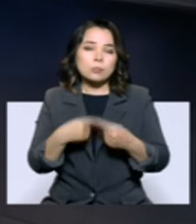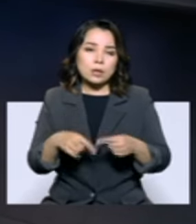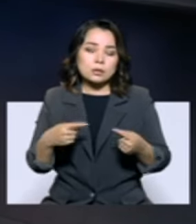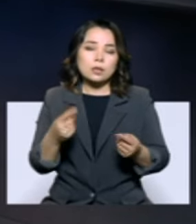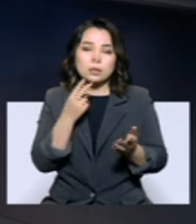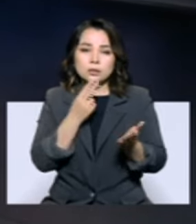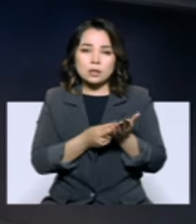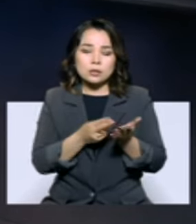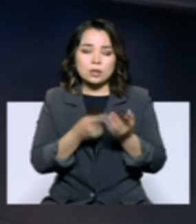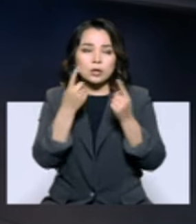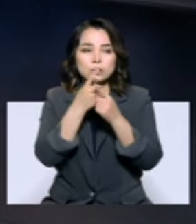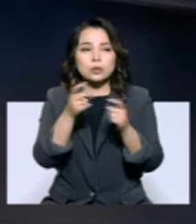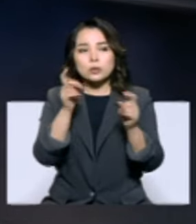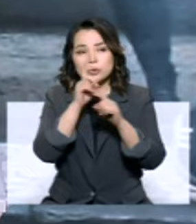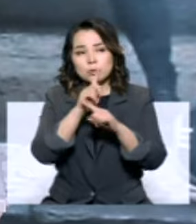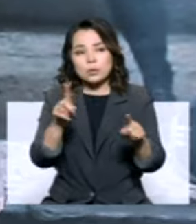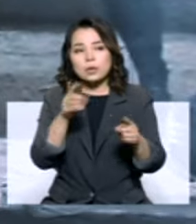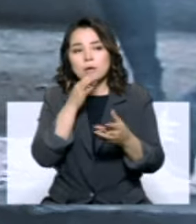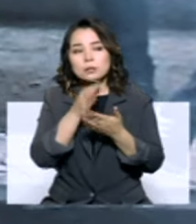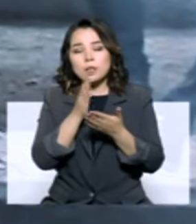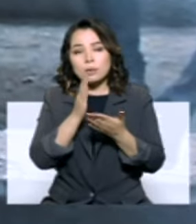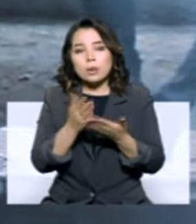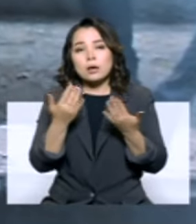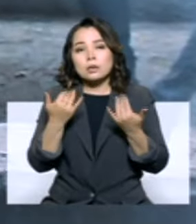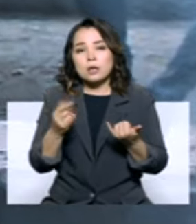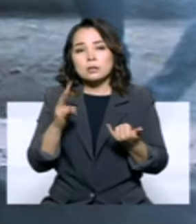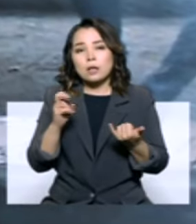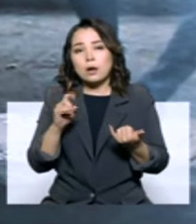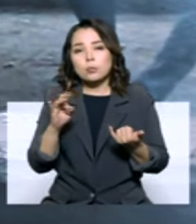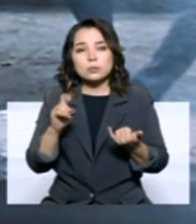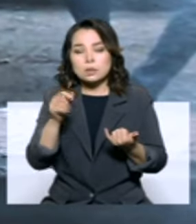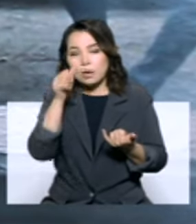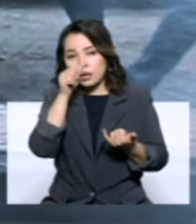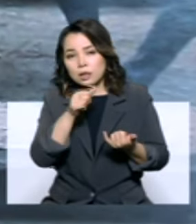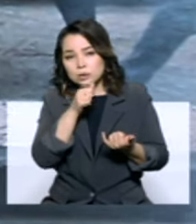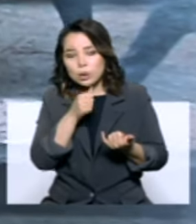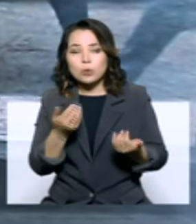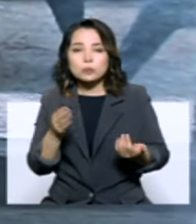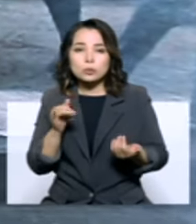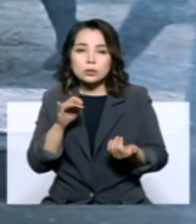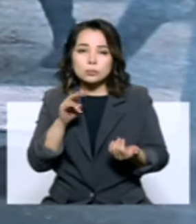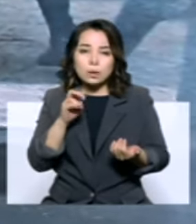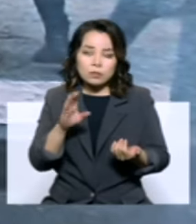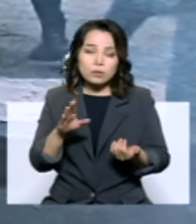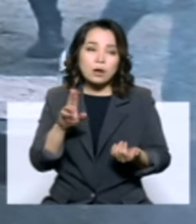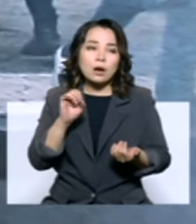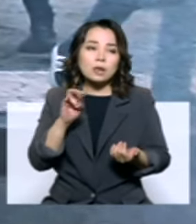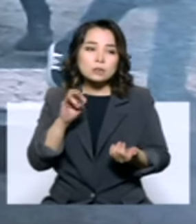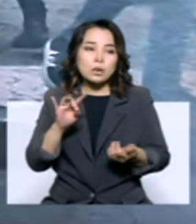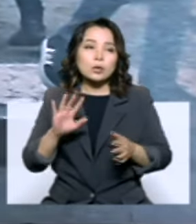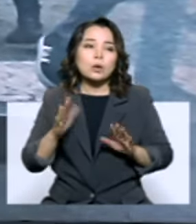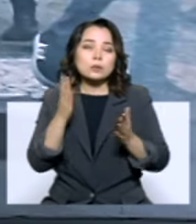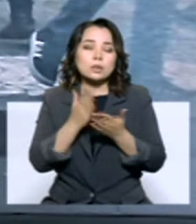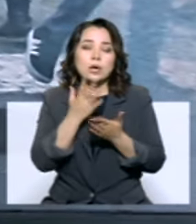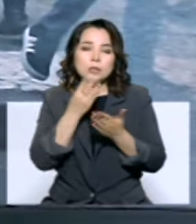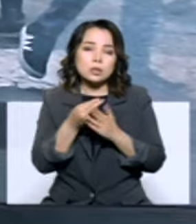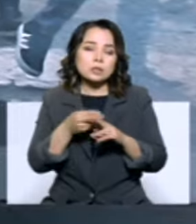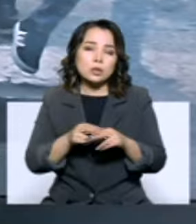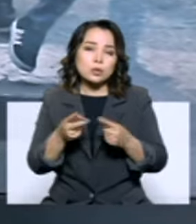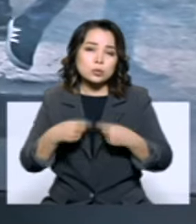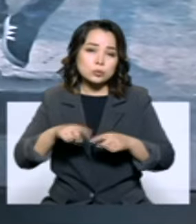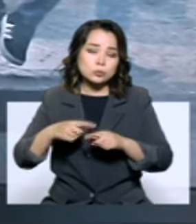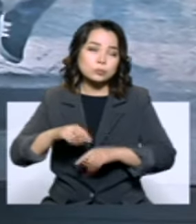деректер жарияланбайды деген. Айта кететіні, наурыз айында Тұрғымбаев қаңтар оқиғасы кезінде күштік құрылым